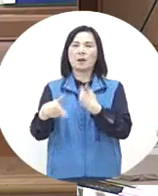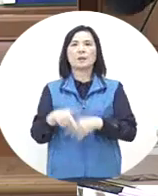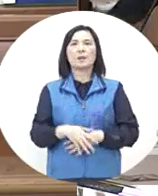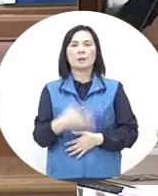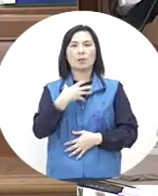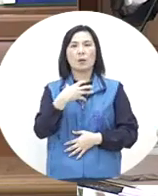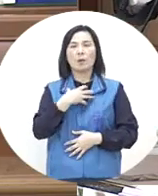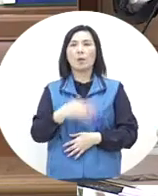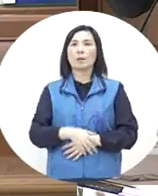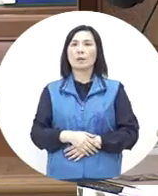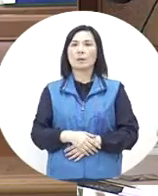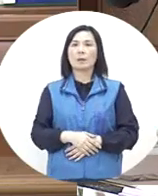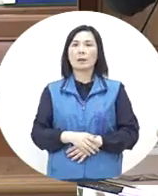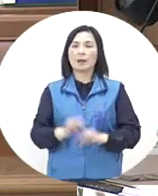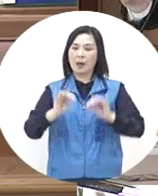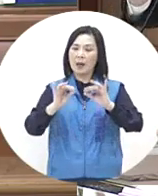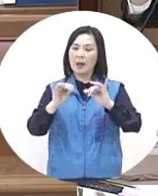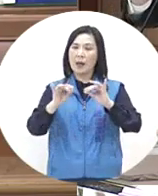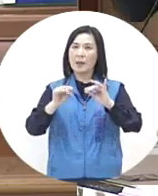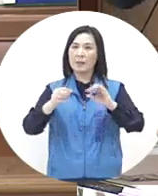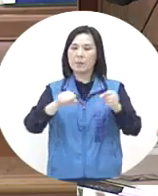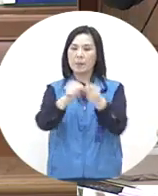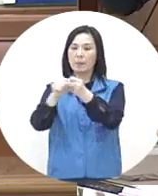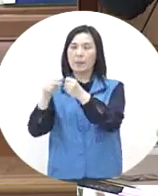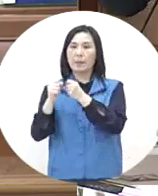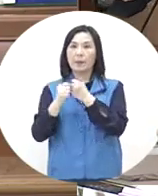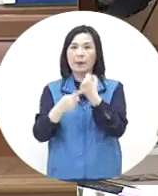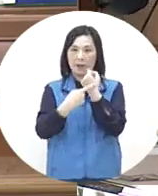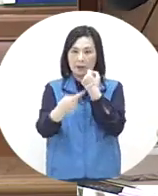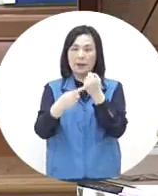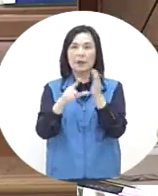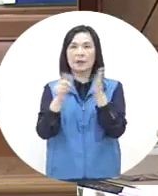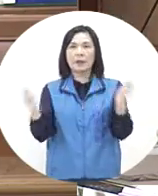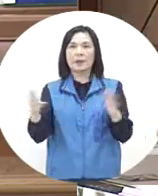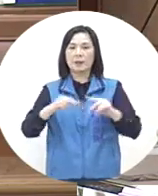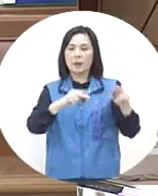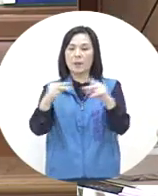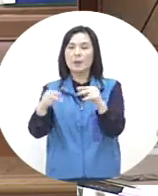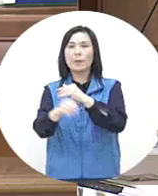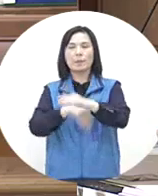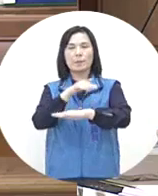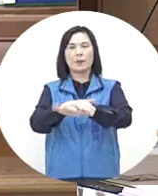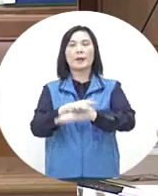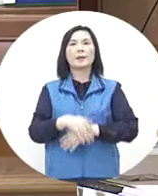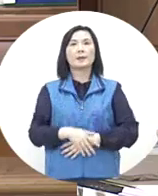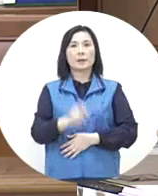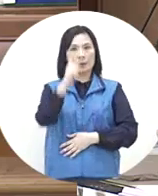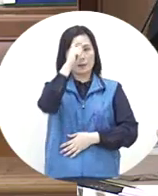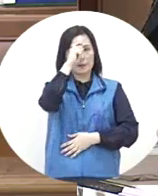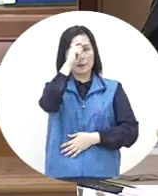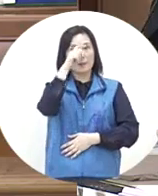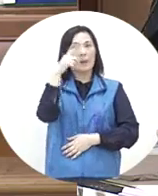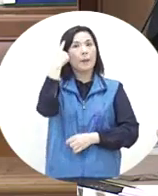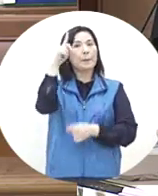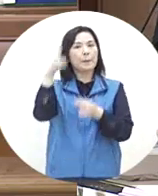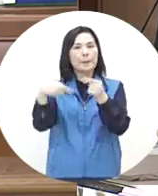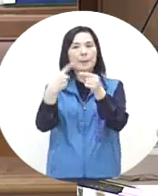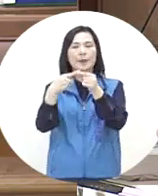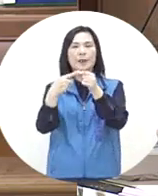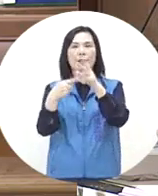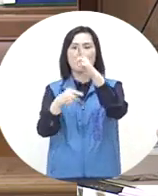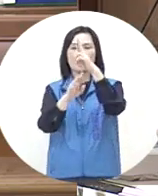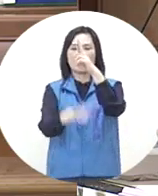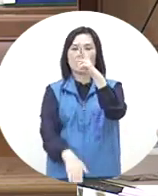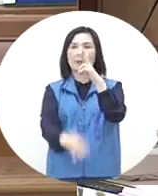损坏虽然我们第一阶段已经完成，那我们是非常期待市长是不是在明年底之前，我们把这个指标系